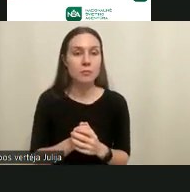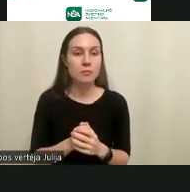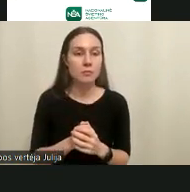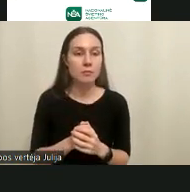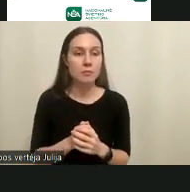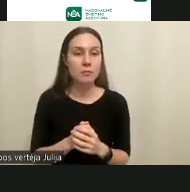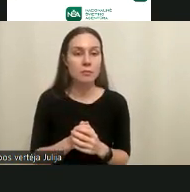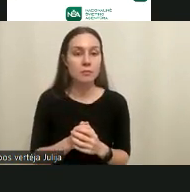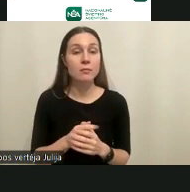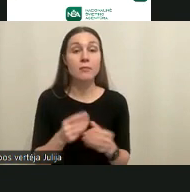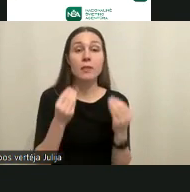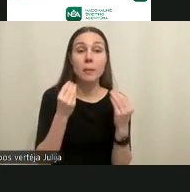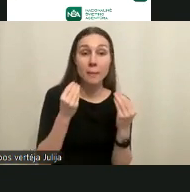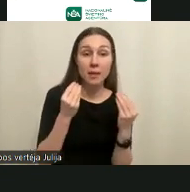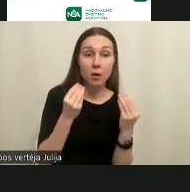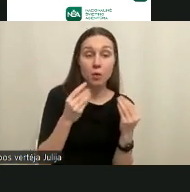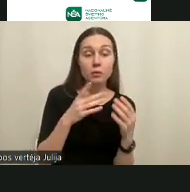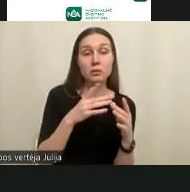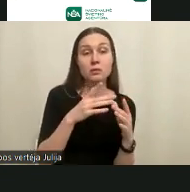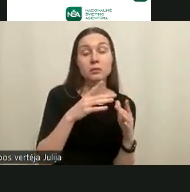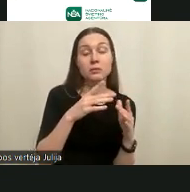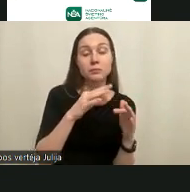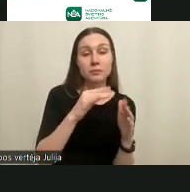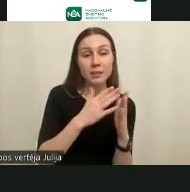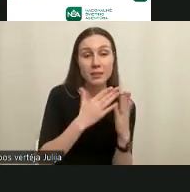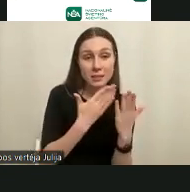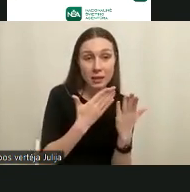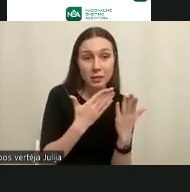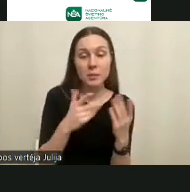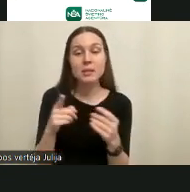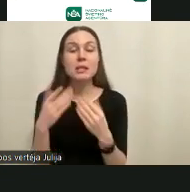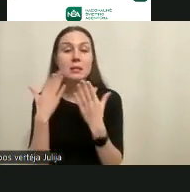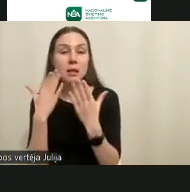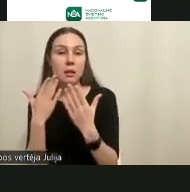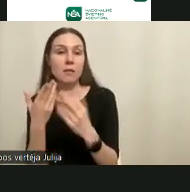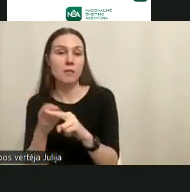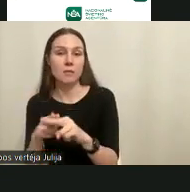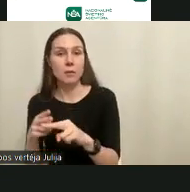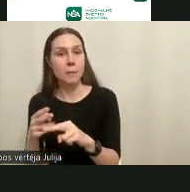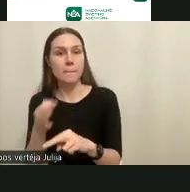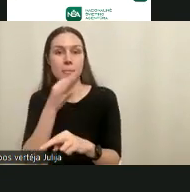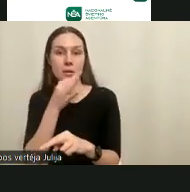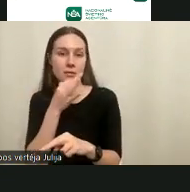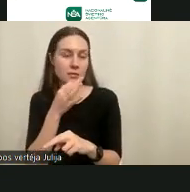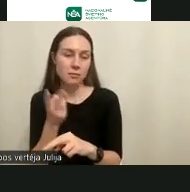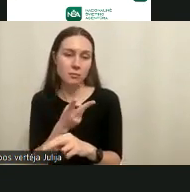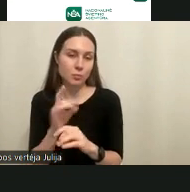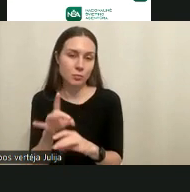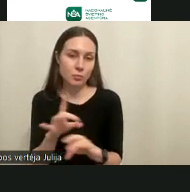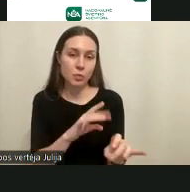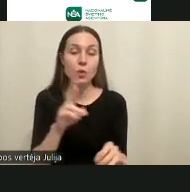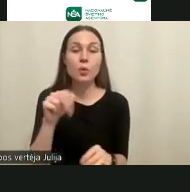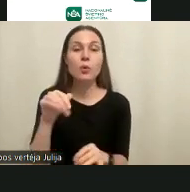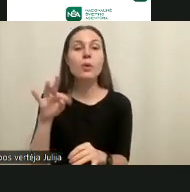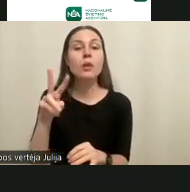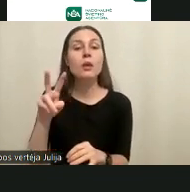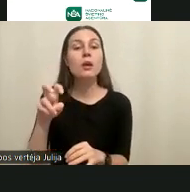ir pedagoginis skaitimas ir du atskiri dalykai. Šiaip jie yra tikrai atskiri dalykai. O Rūt, kaip jūs matote, aš visiškai sutinku.